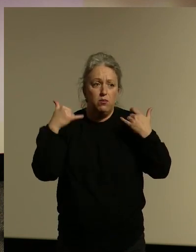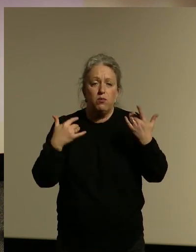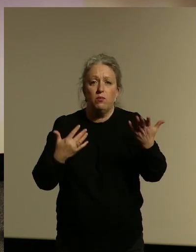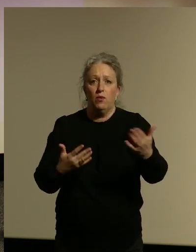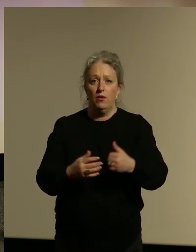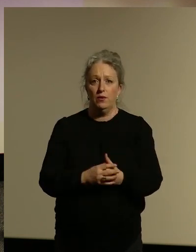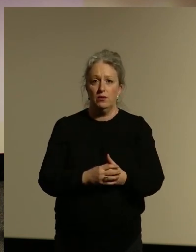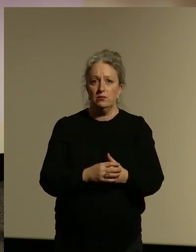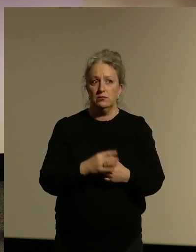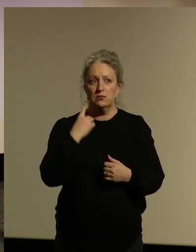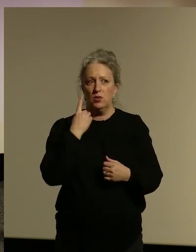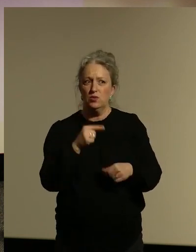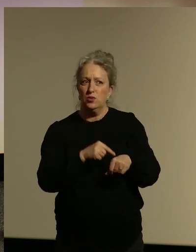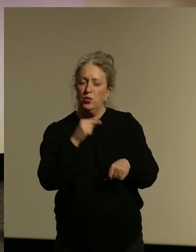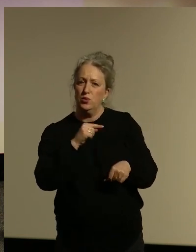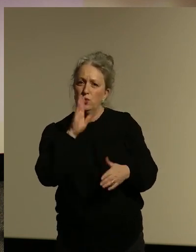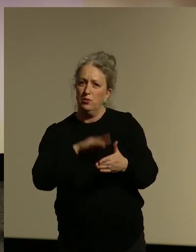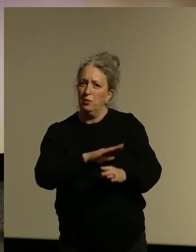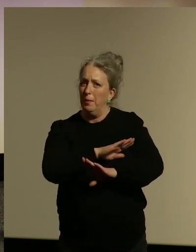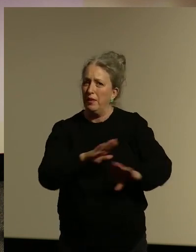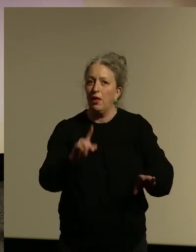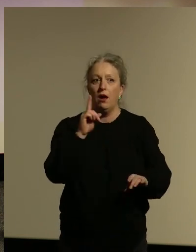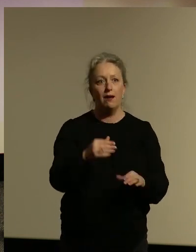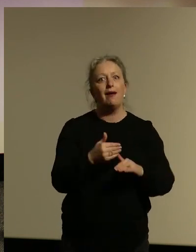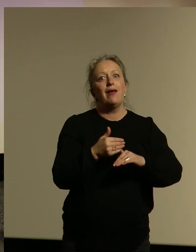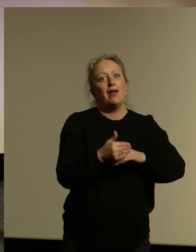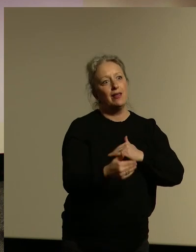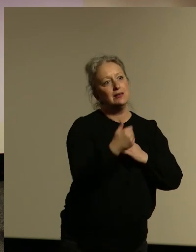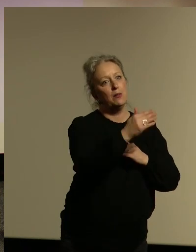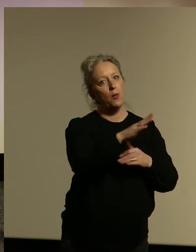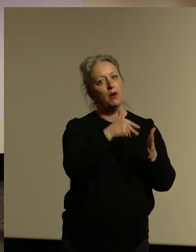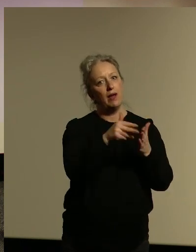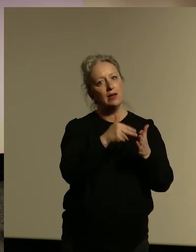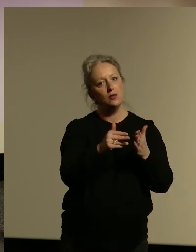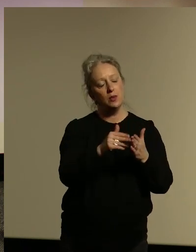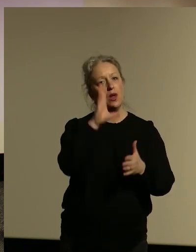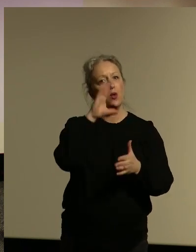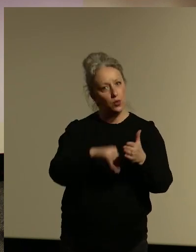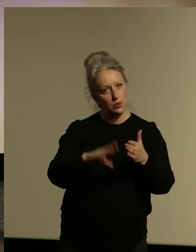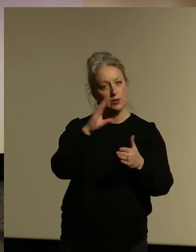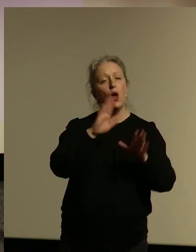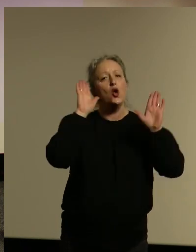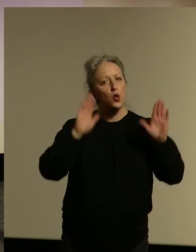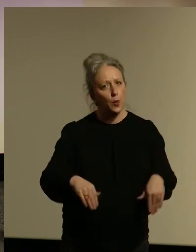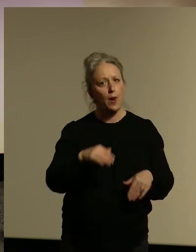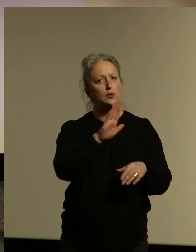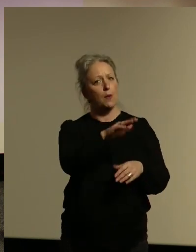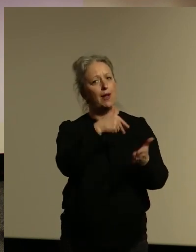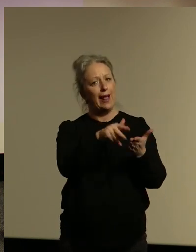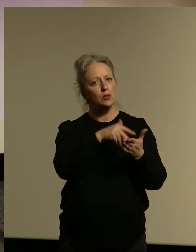Kõlas ebausutavalt, aga edasine käitumine pani mind seda uskuma. Ta lubas muutuda ja seda ta ka